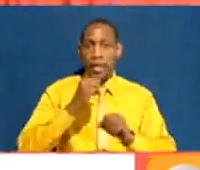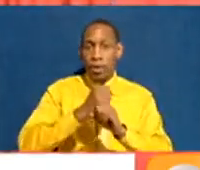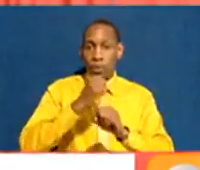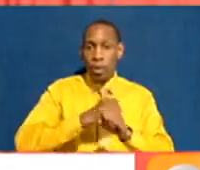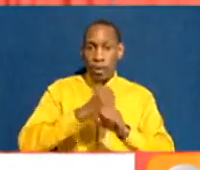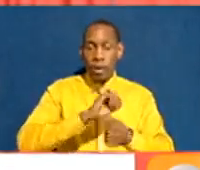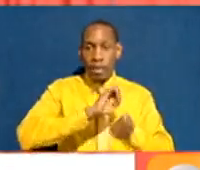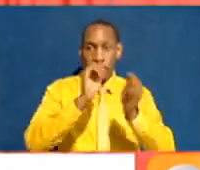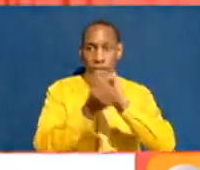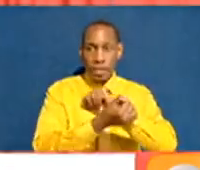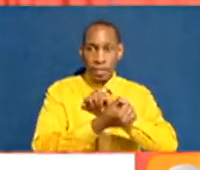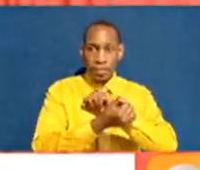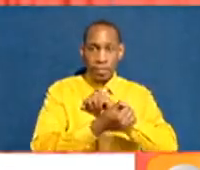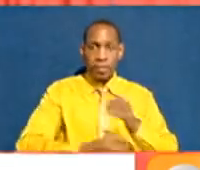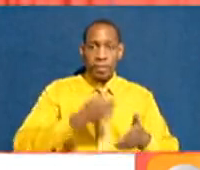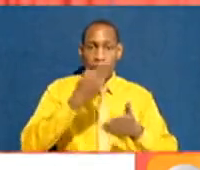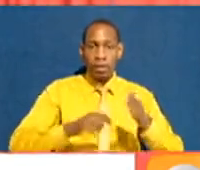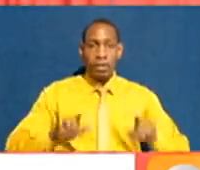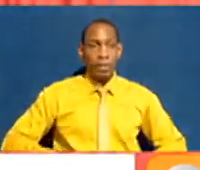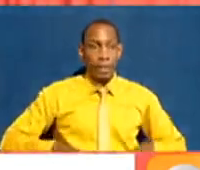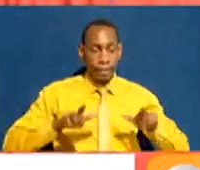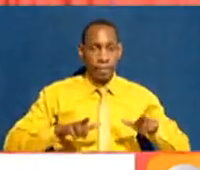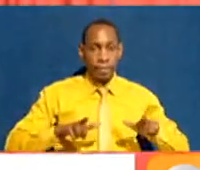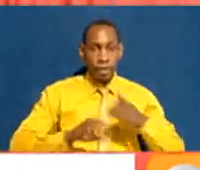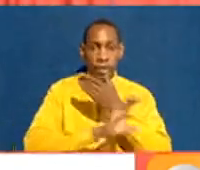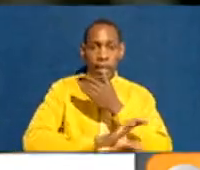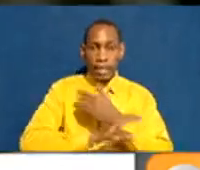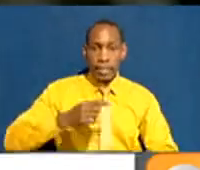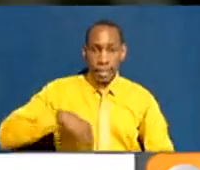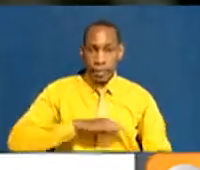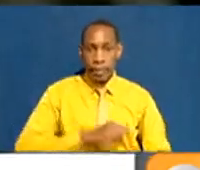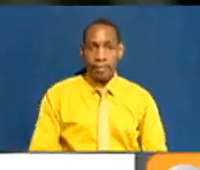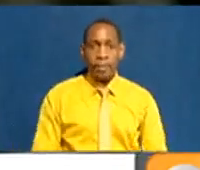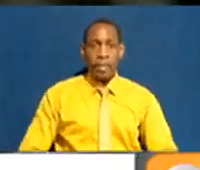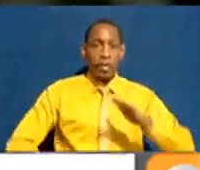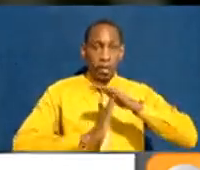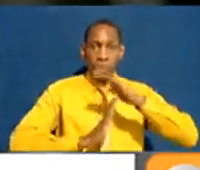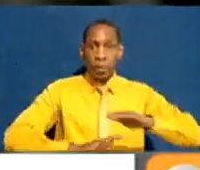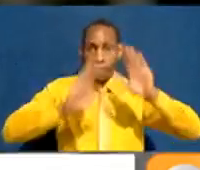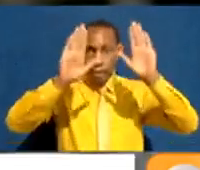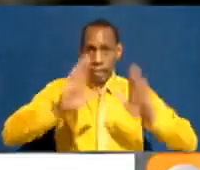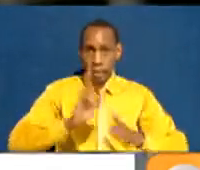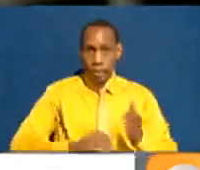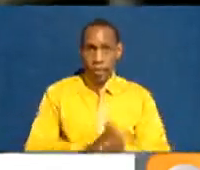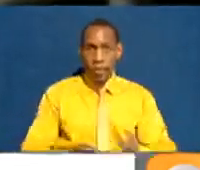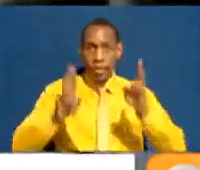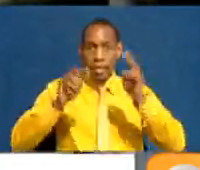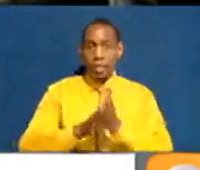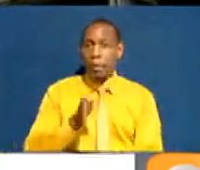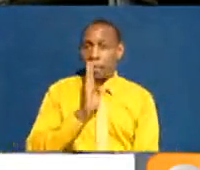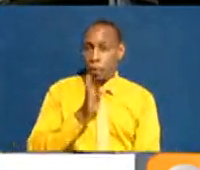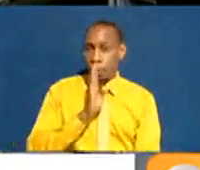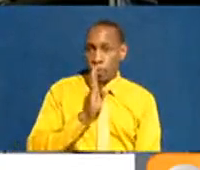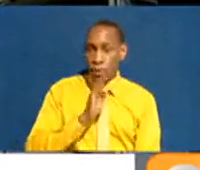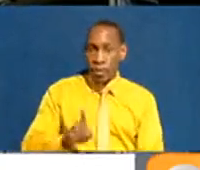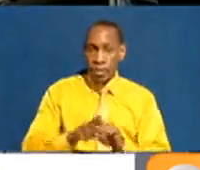ya kubadilisha gharama ya maisha katika taifa letu la Kenya. La mno zaidi ni swala la mzigo wa madeni,